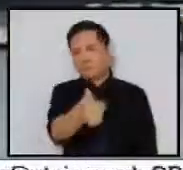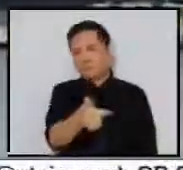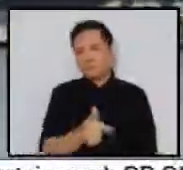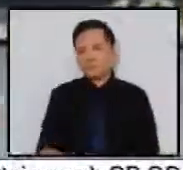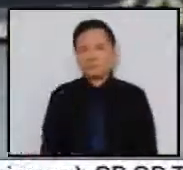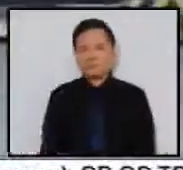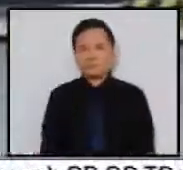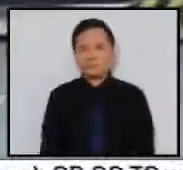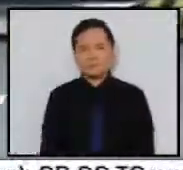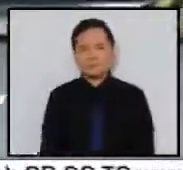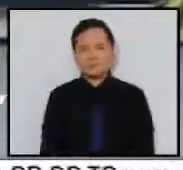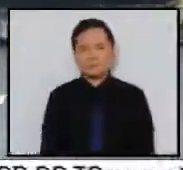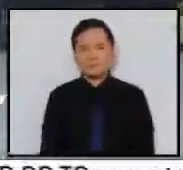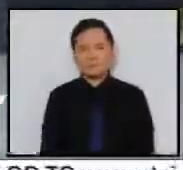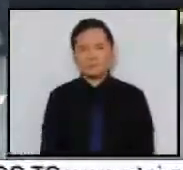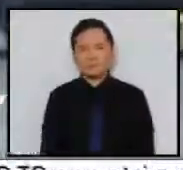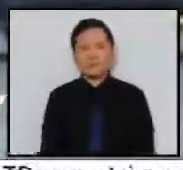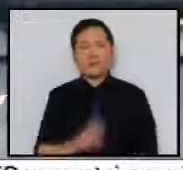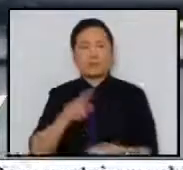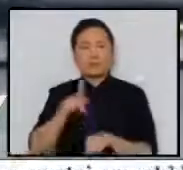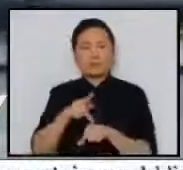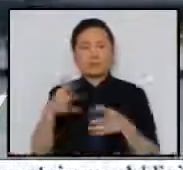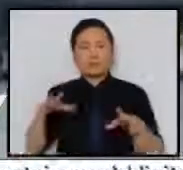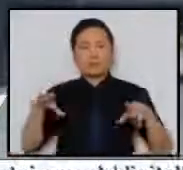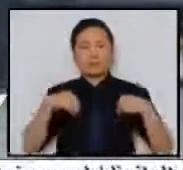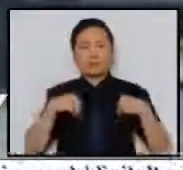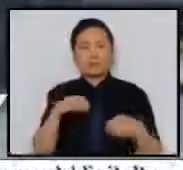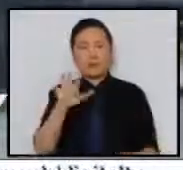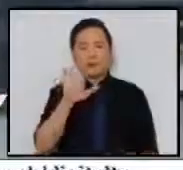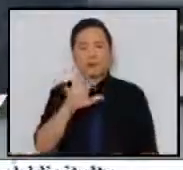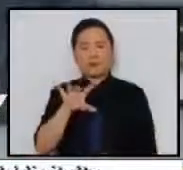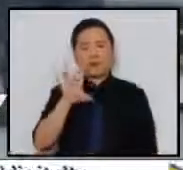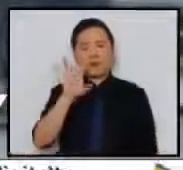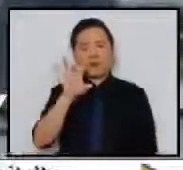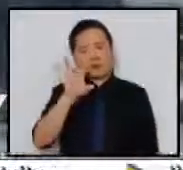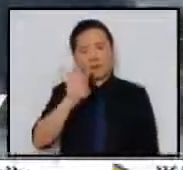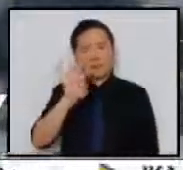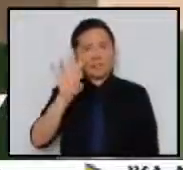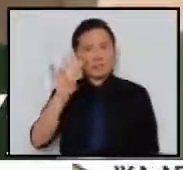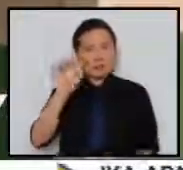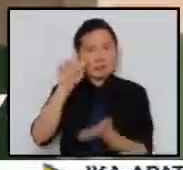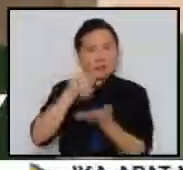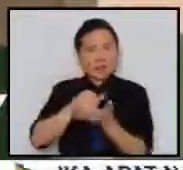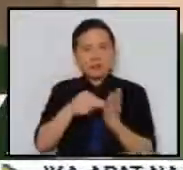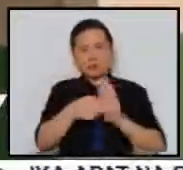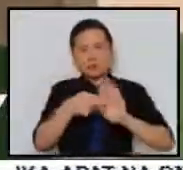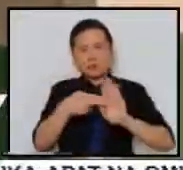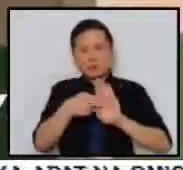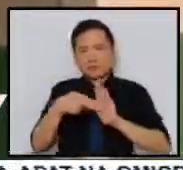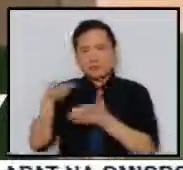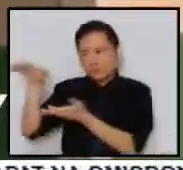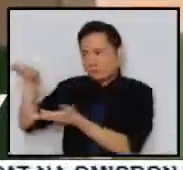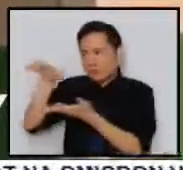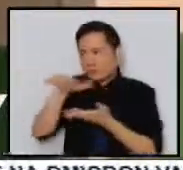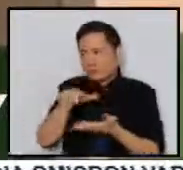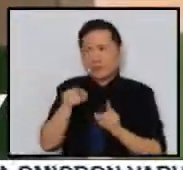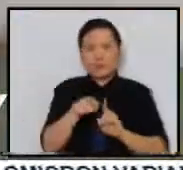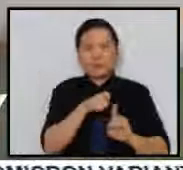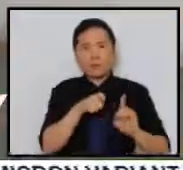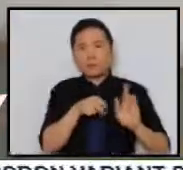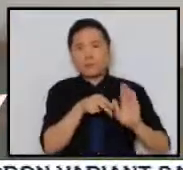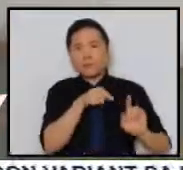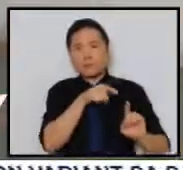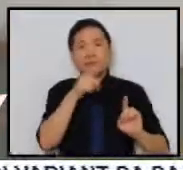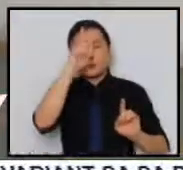Natanggap na ng Pilipinas ang higit 587,000 doses ng Moderna vaccines na donasyon ng Germany sa pamamagitan